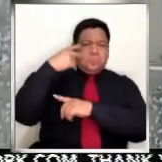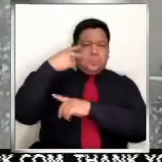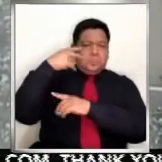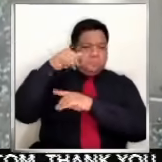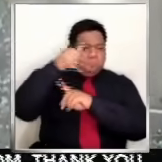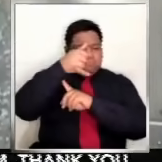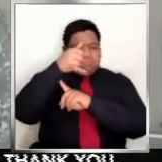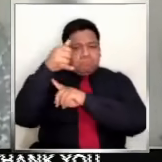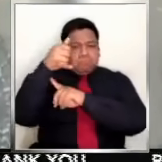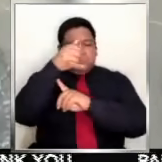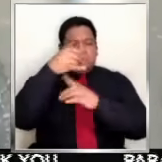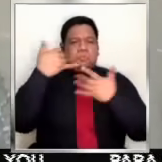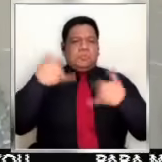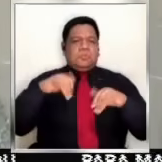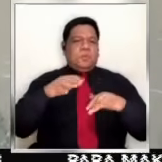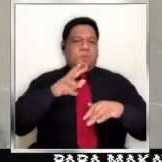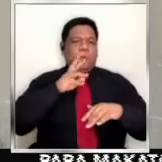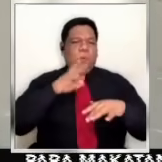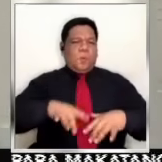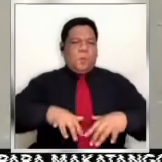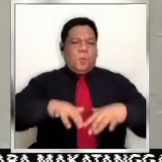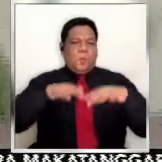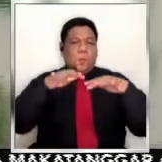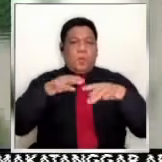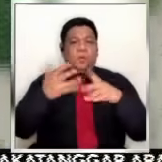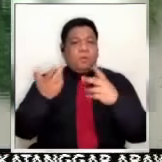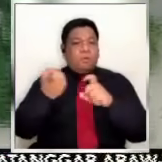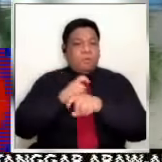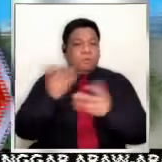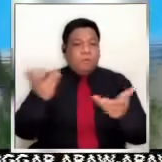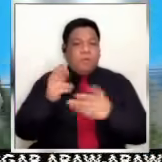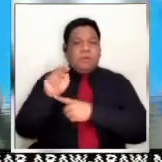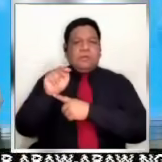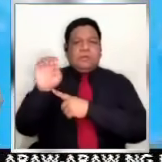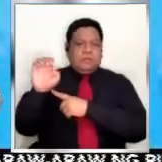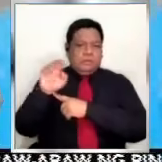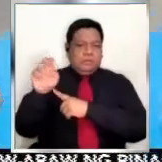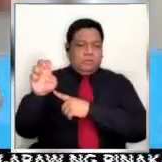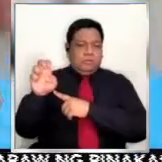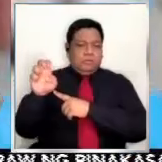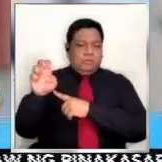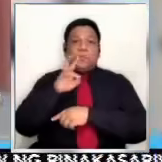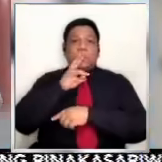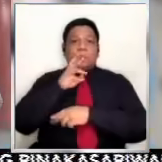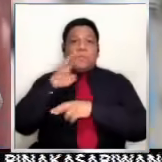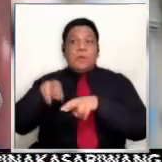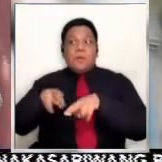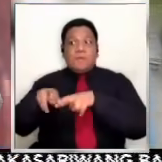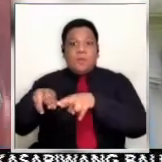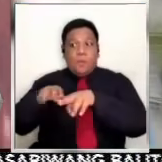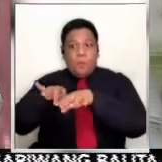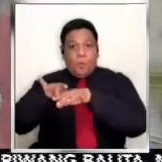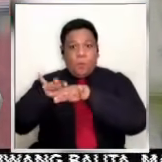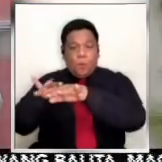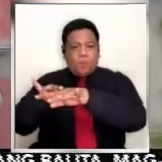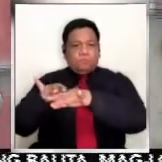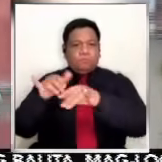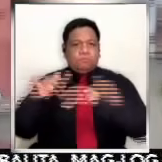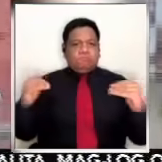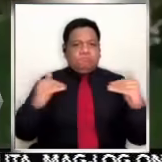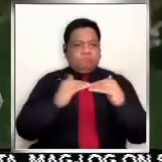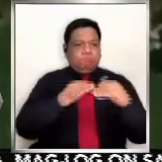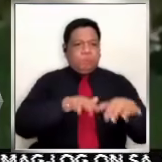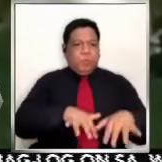Ecija. Ang tubig sa rumaragasang ilog, pantay na sa mga kabahayan. Kaya hindi nakapagtatakang marami pa rin dito sa Kalumpit ang lubog sa